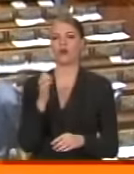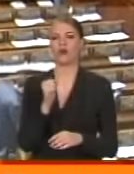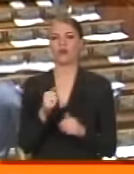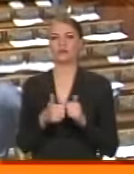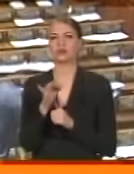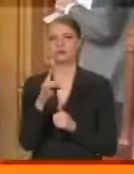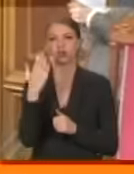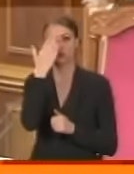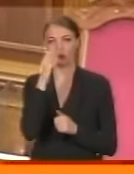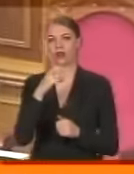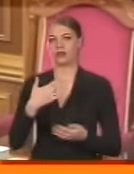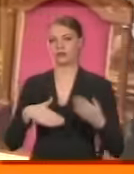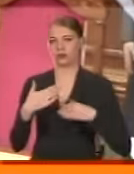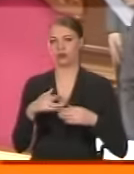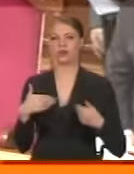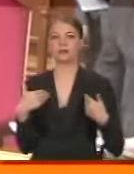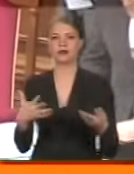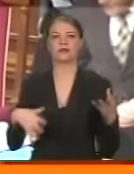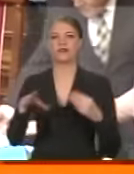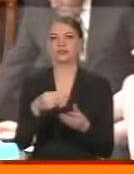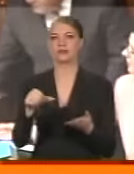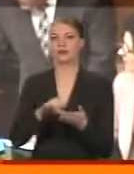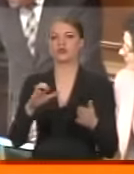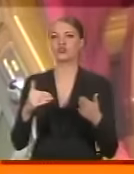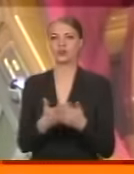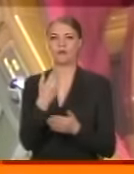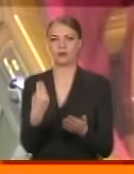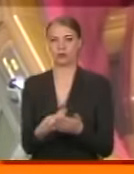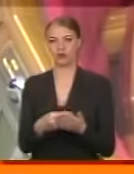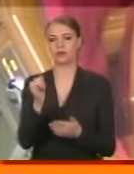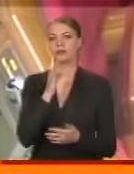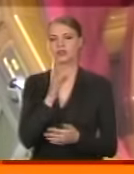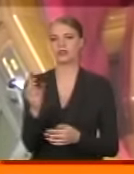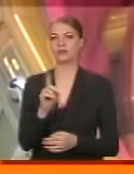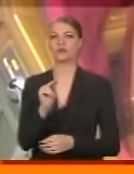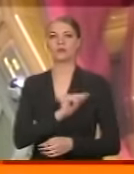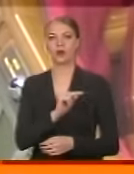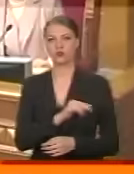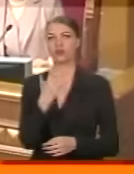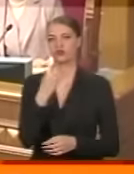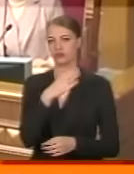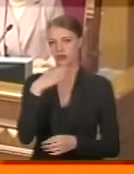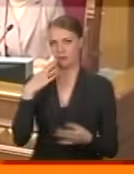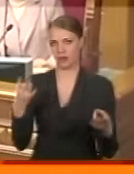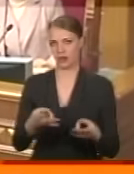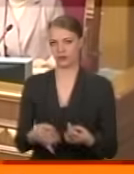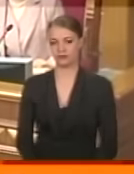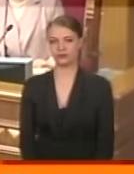спікер сонний, але задоволений, привітав усіх присутніх із новим бюджетом та сказав, що працювати ще багато.